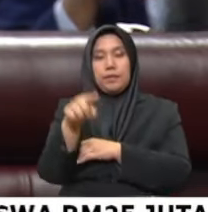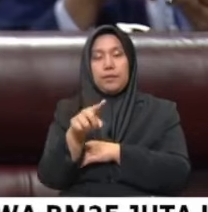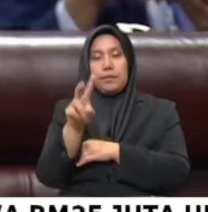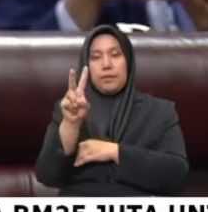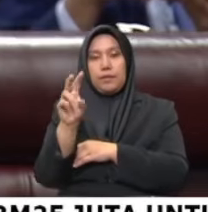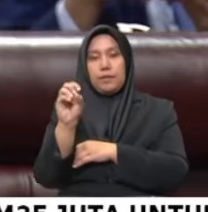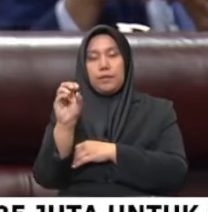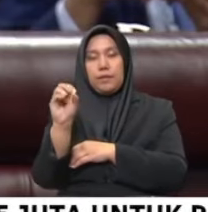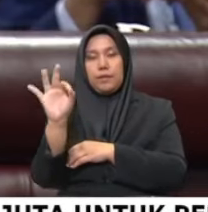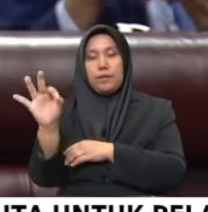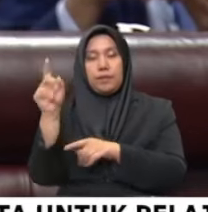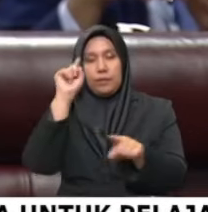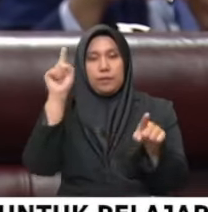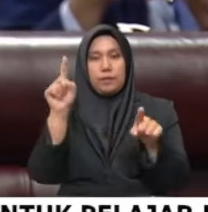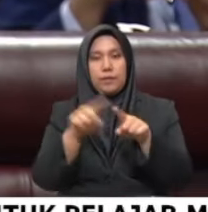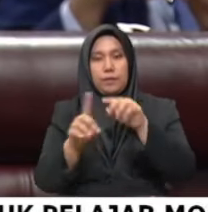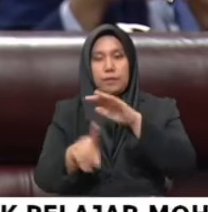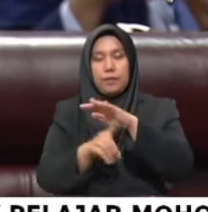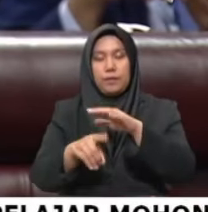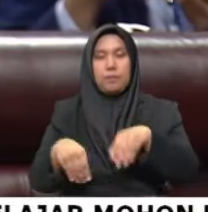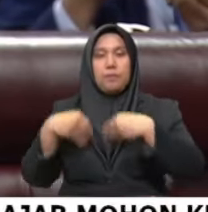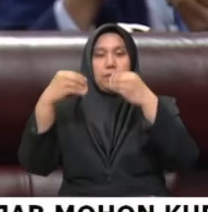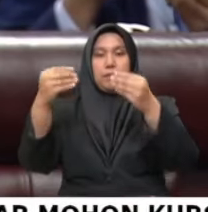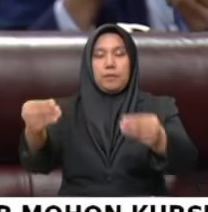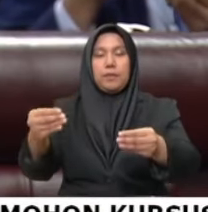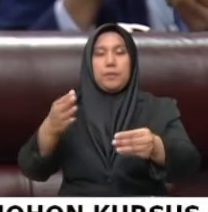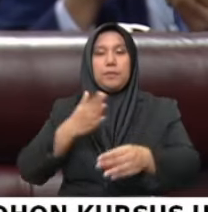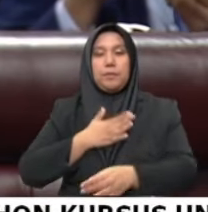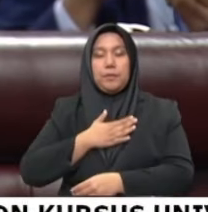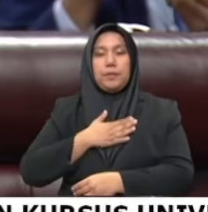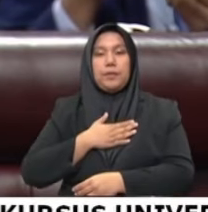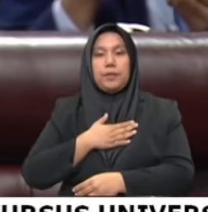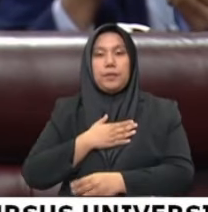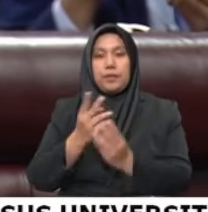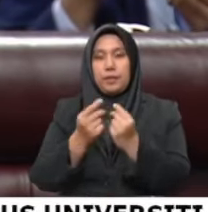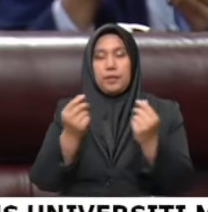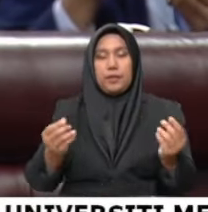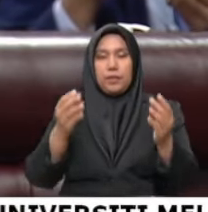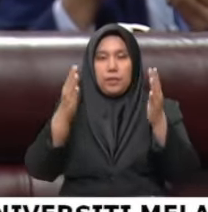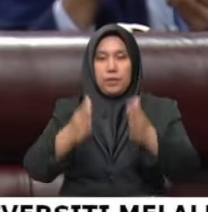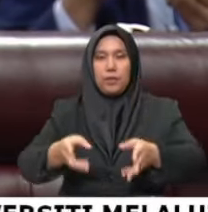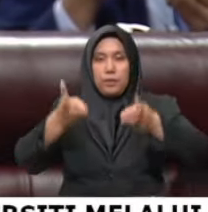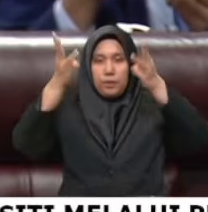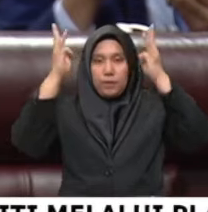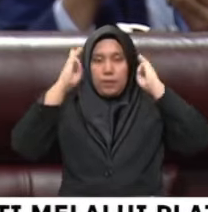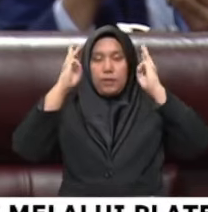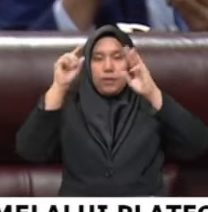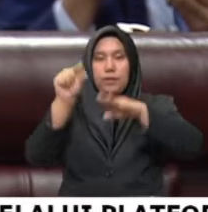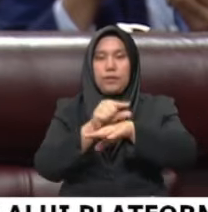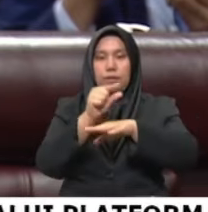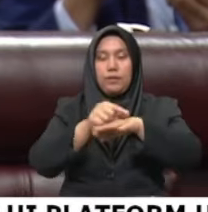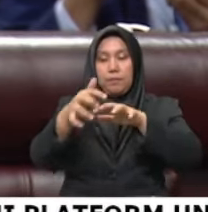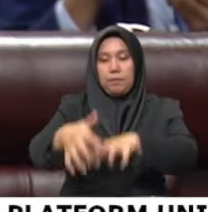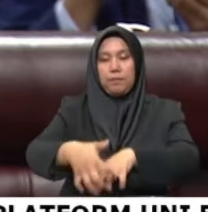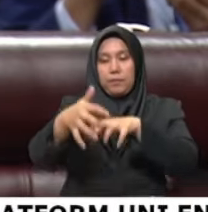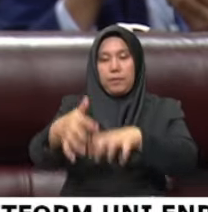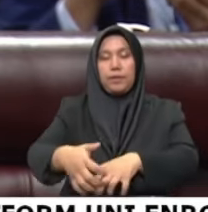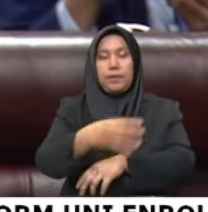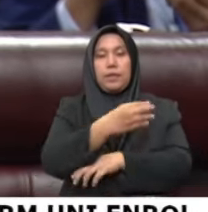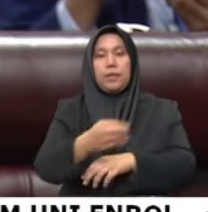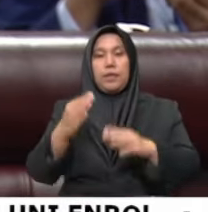bersetuju dengan dasar pemberi milikan dan pembangunan tanah kepada orang asli untuk kegunaan pertanian dan